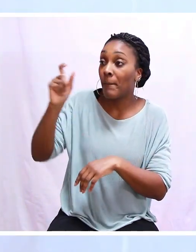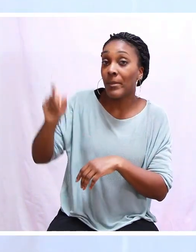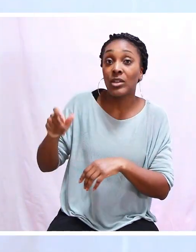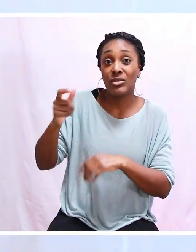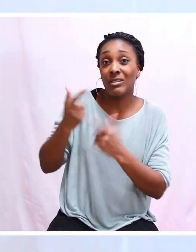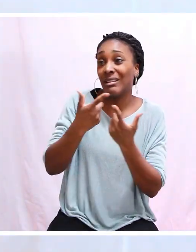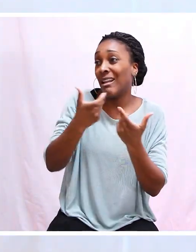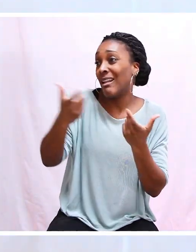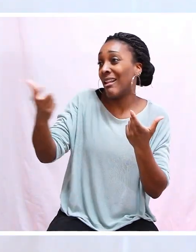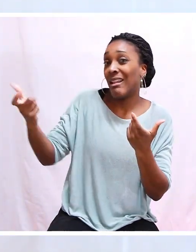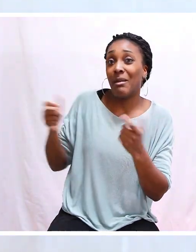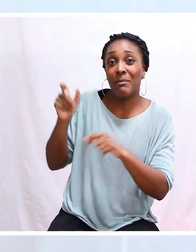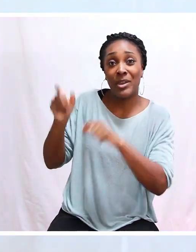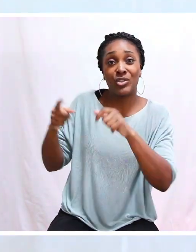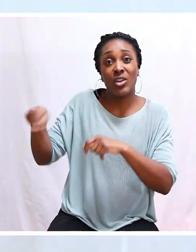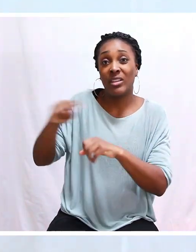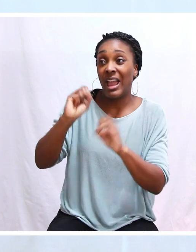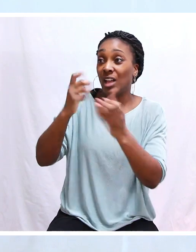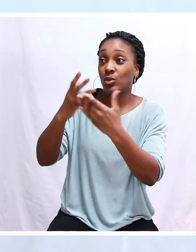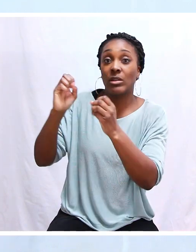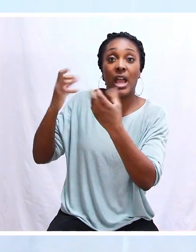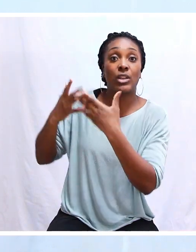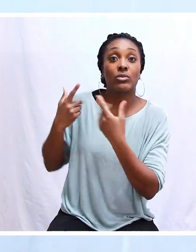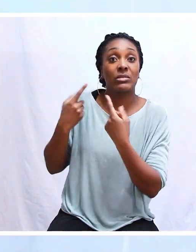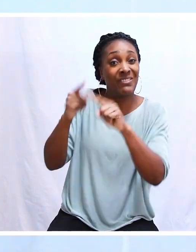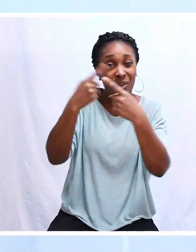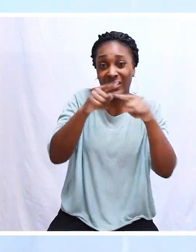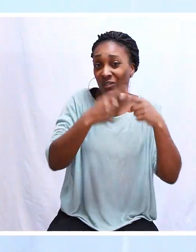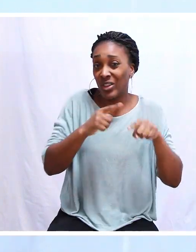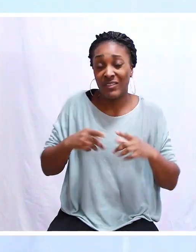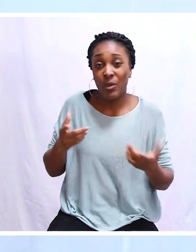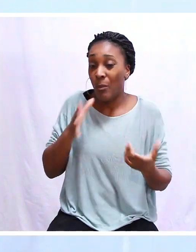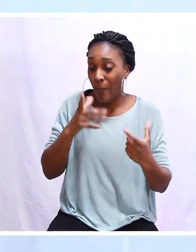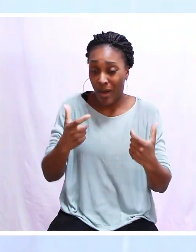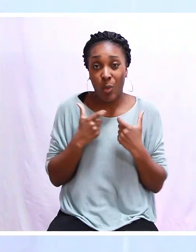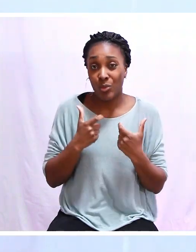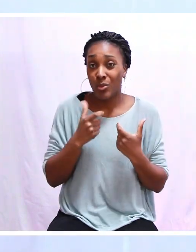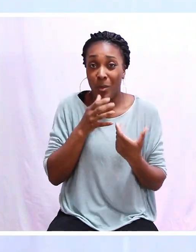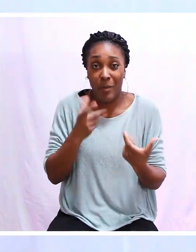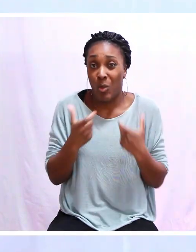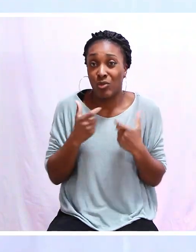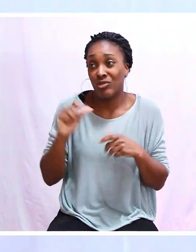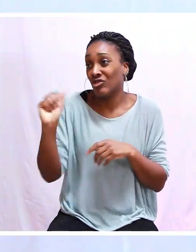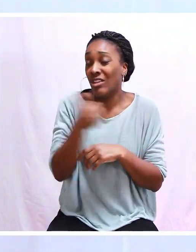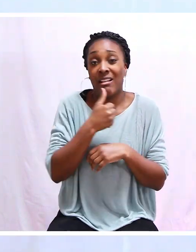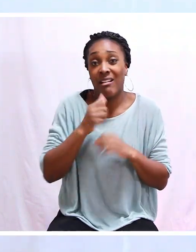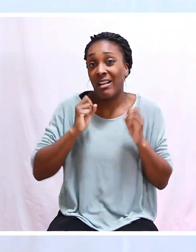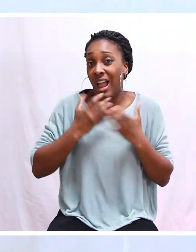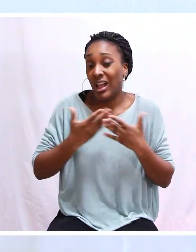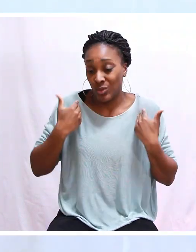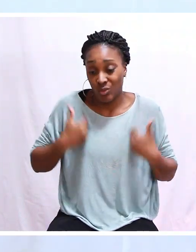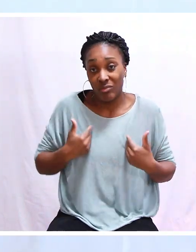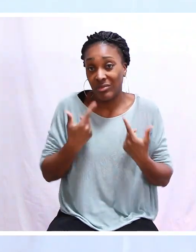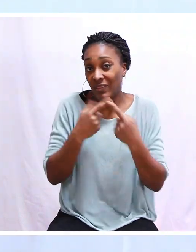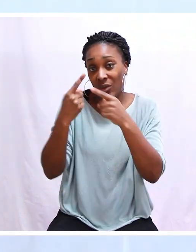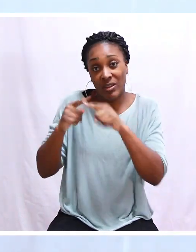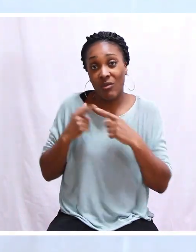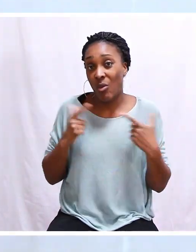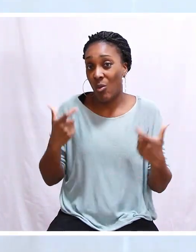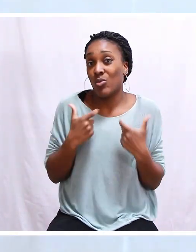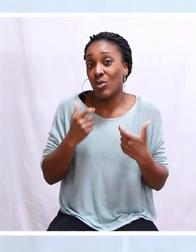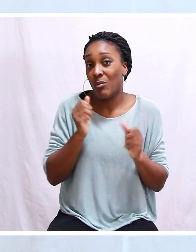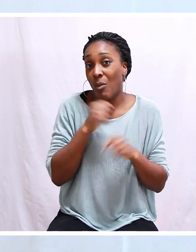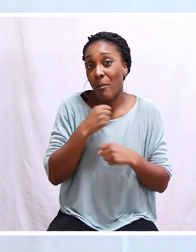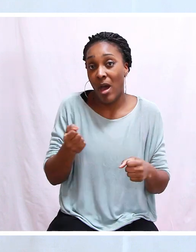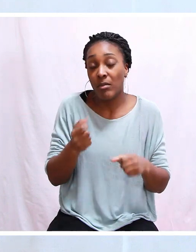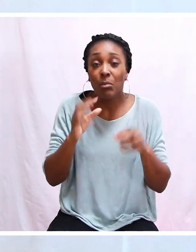réactions. Et c'est incontrôlable en fait. C'est l'être humain qui est comme ça. Chacun réagit différemment. Et c'est pas en